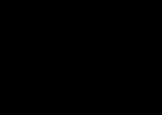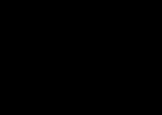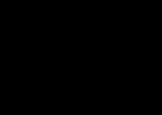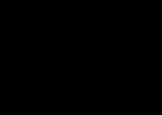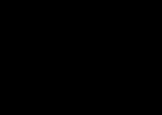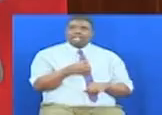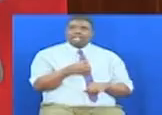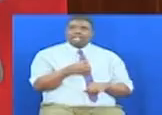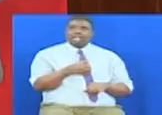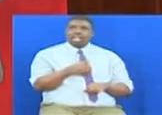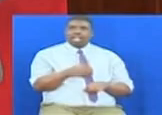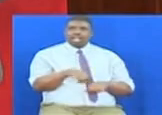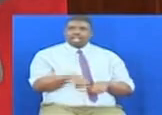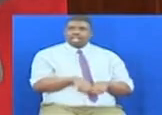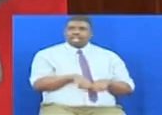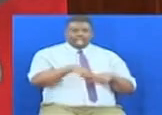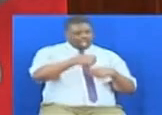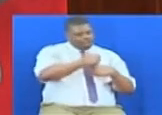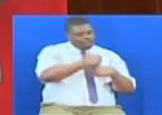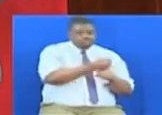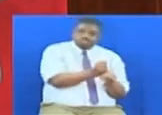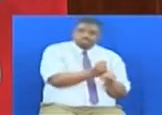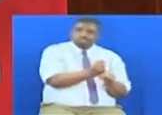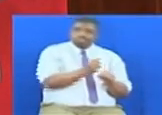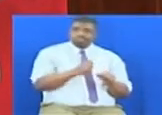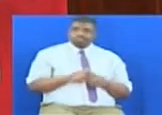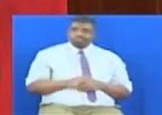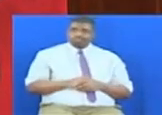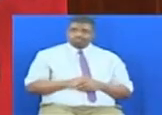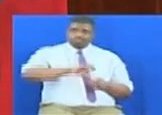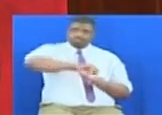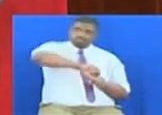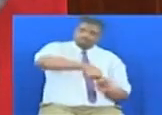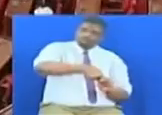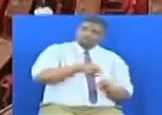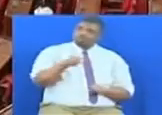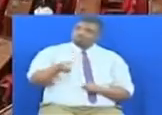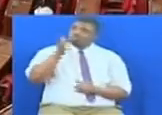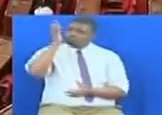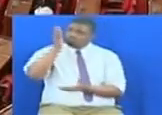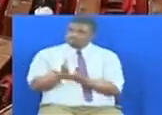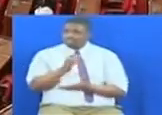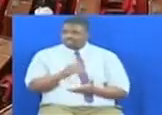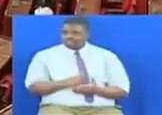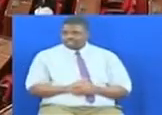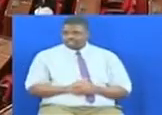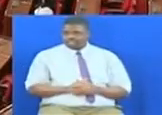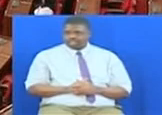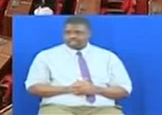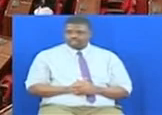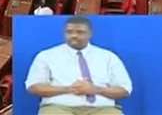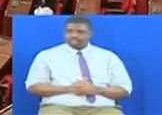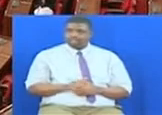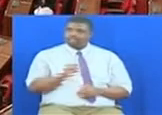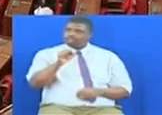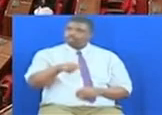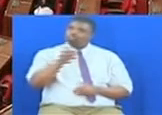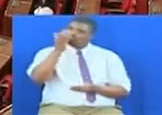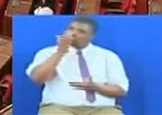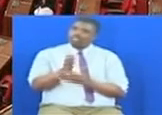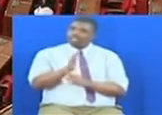Huu ni ukweli. Huu ni ukweli